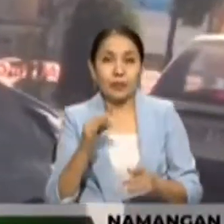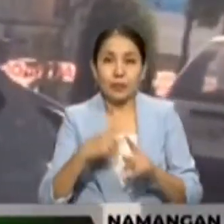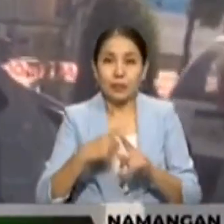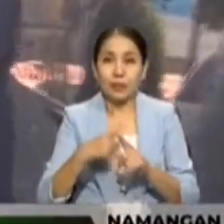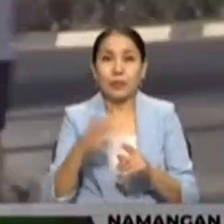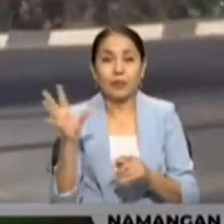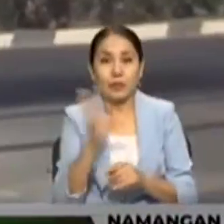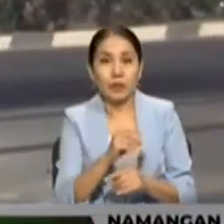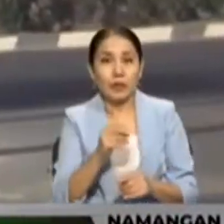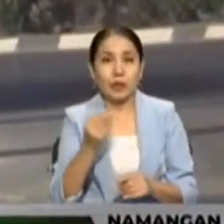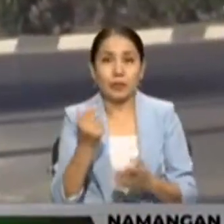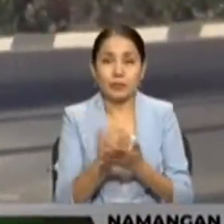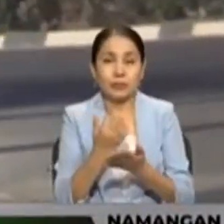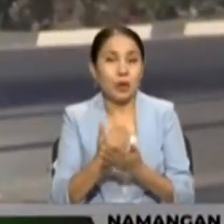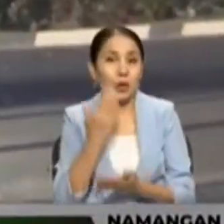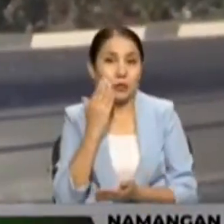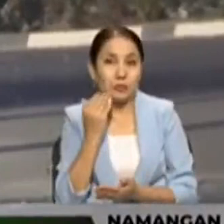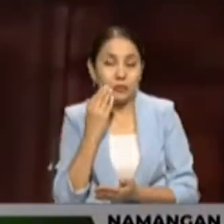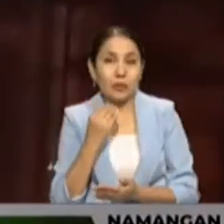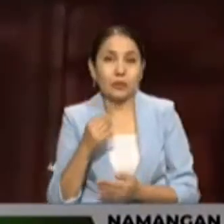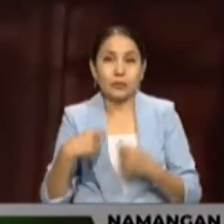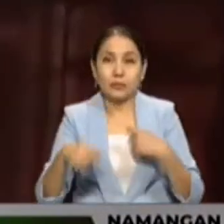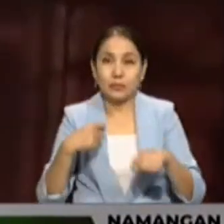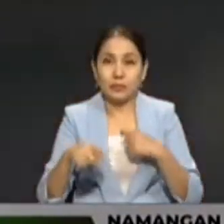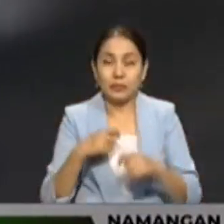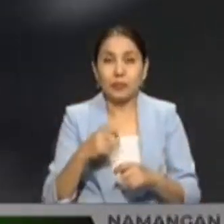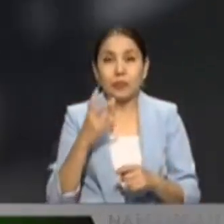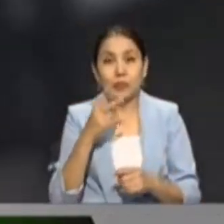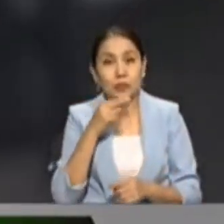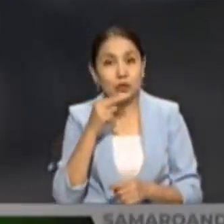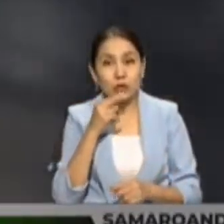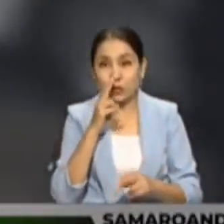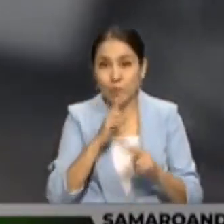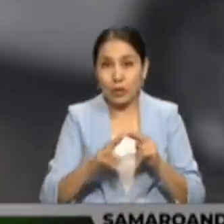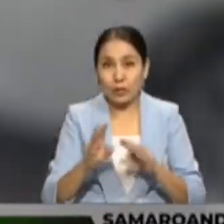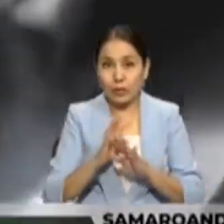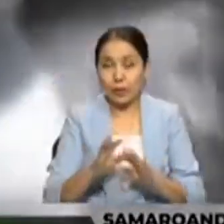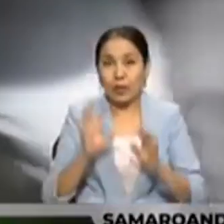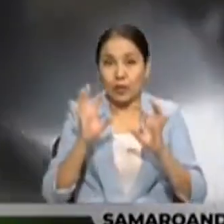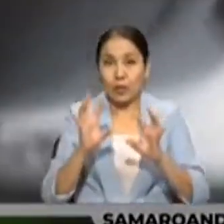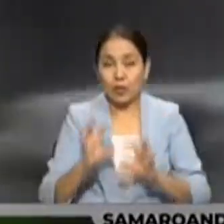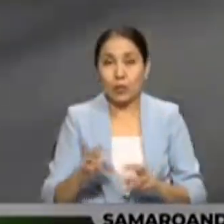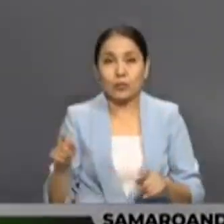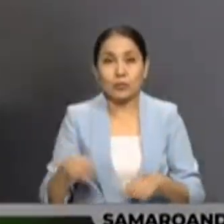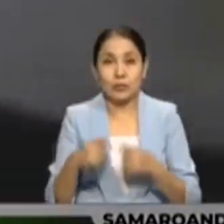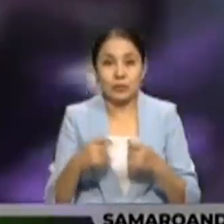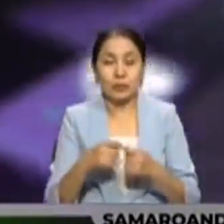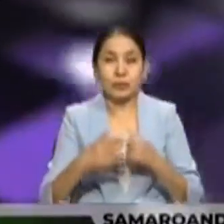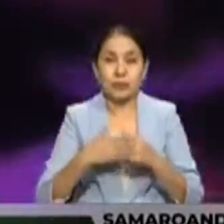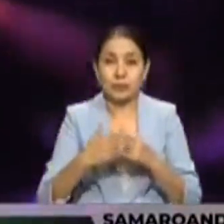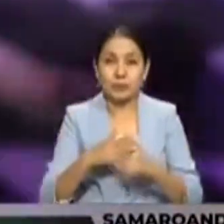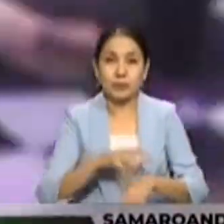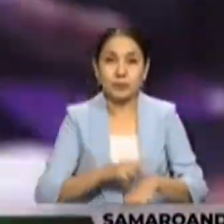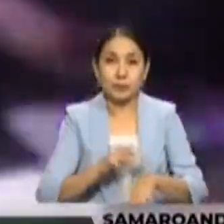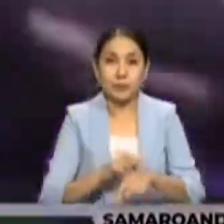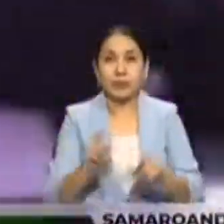furushlar hali hamon o'z o'ljalarini axtarishmoqda. Biroq hushyorlikni yo'qotmagan huquq-tartibot xodimlari bunday manfur qilmishli